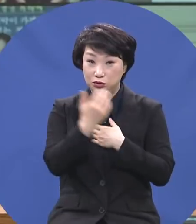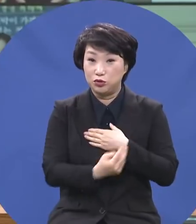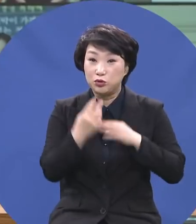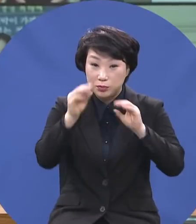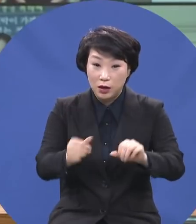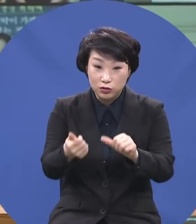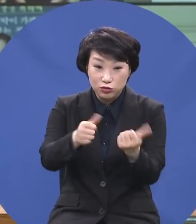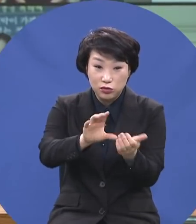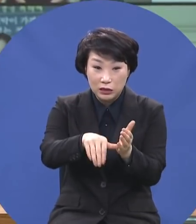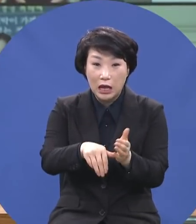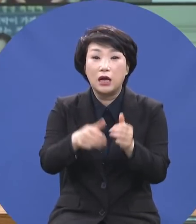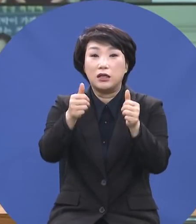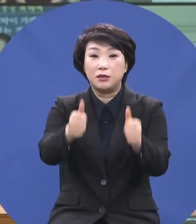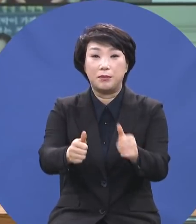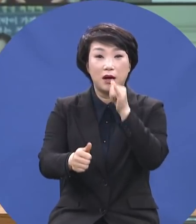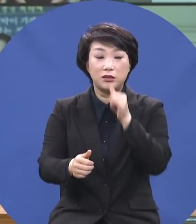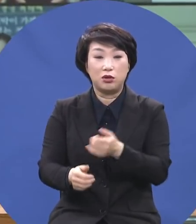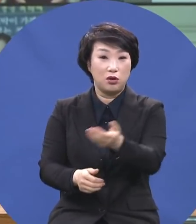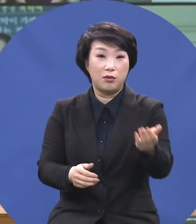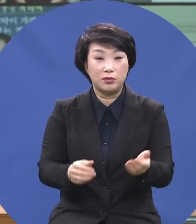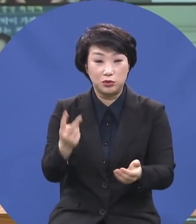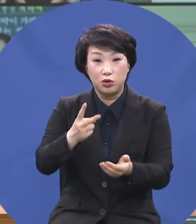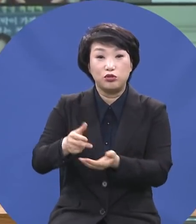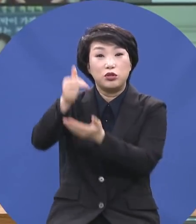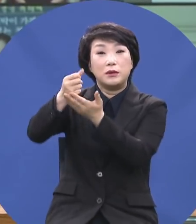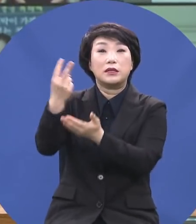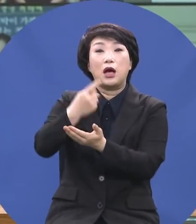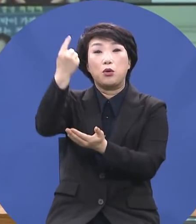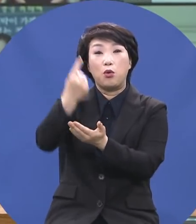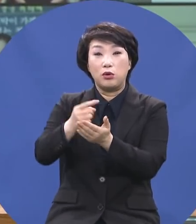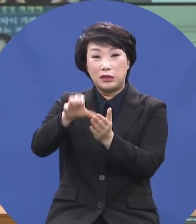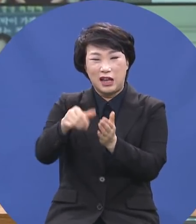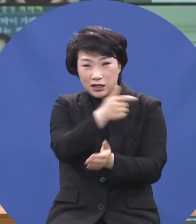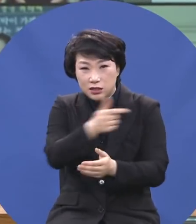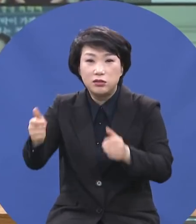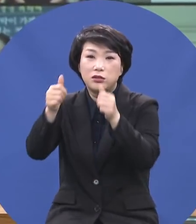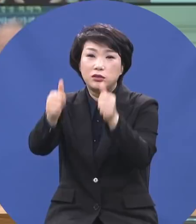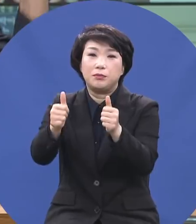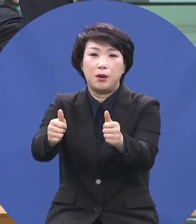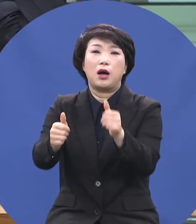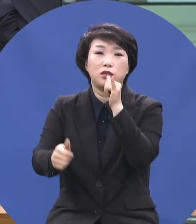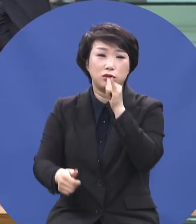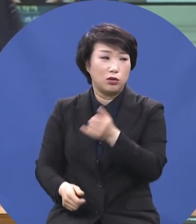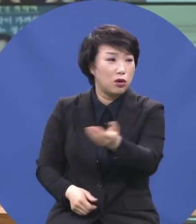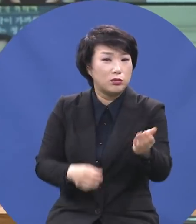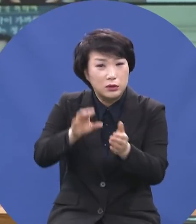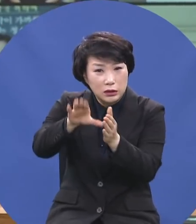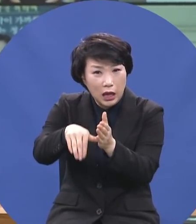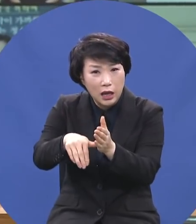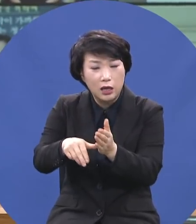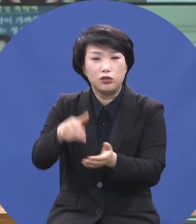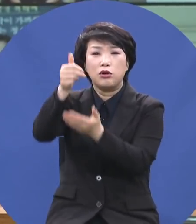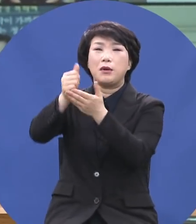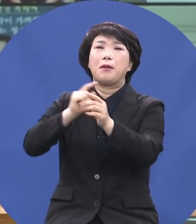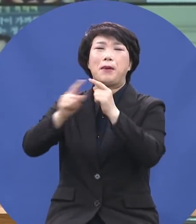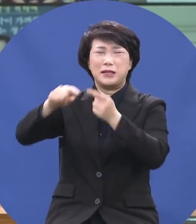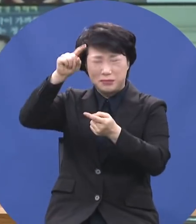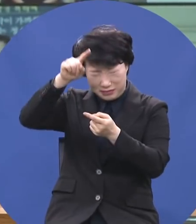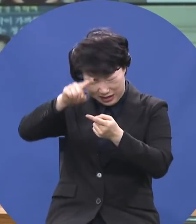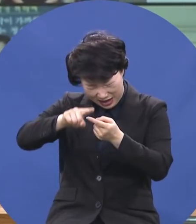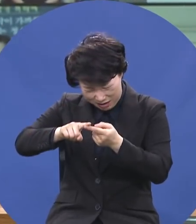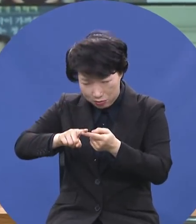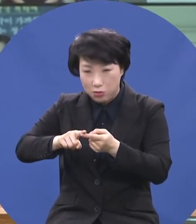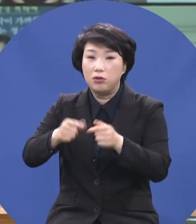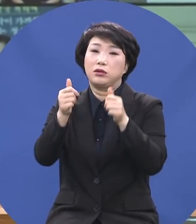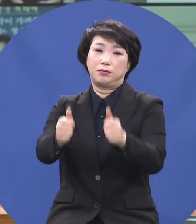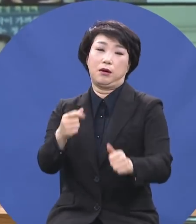육신이 끝날 때 심판, 그리고 주님이 재림할 때 대심판이 벌어질 때, 그때 주님이 하신 그 말